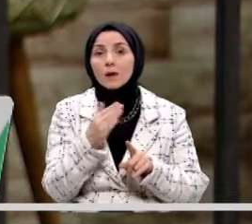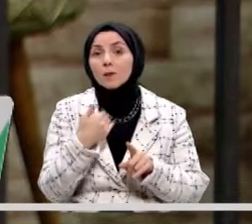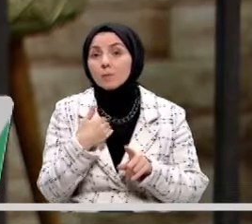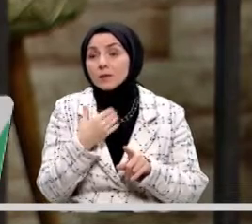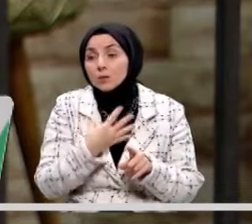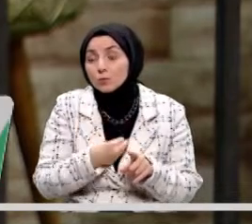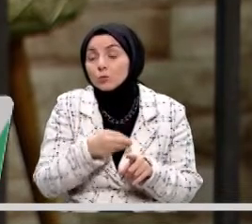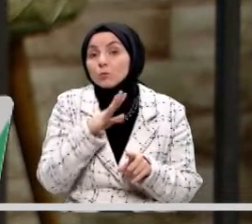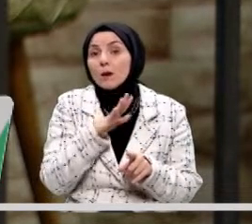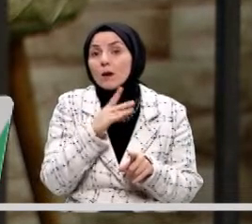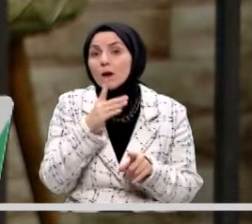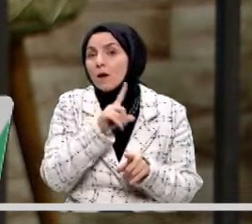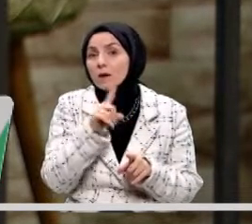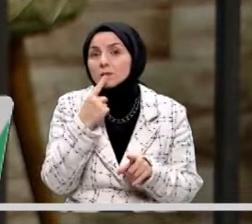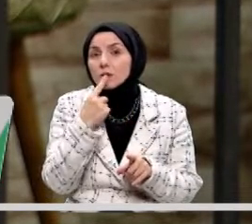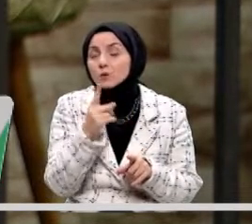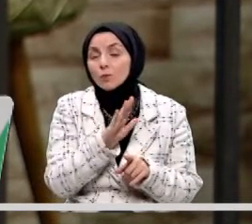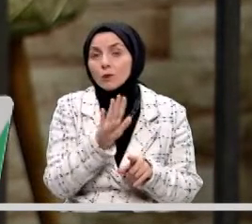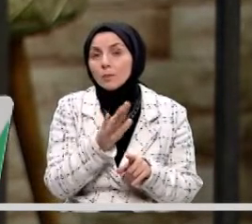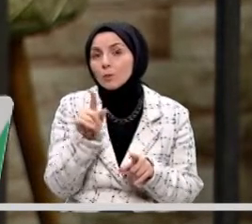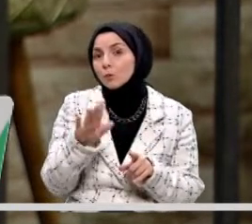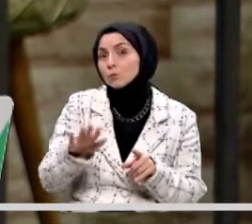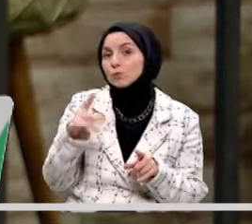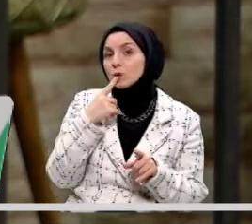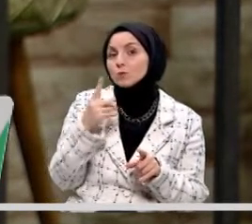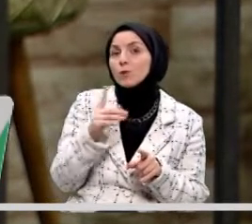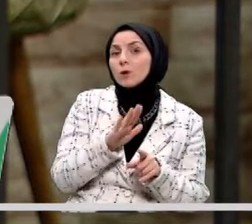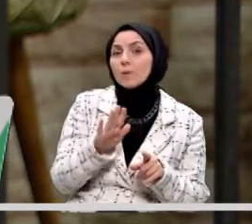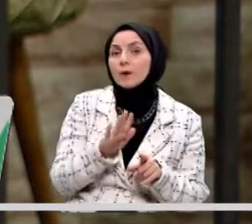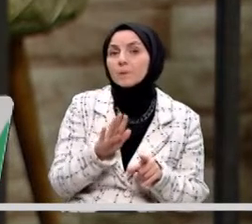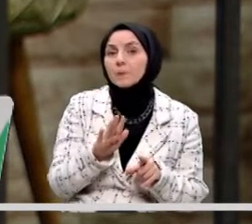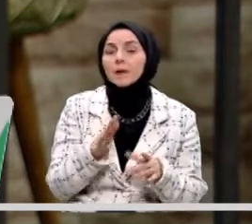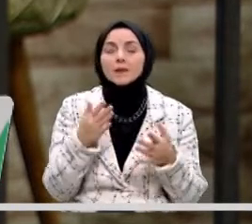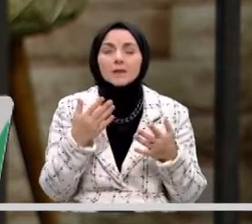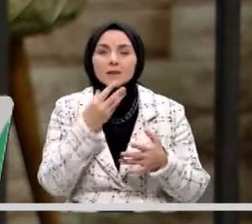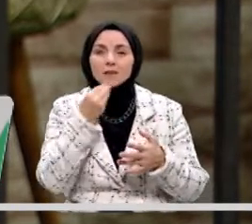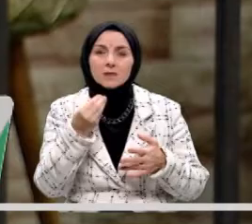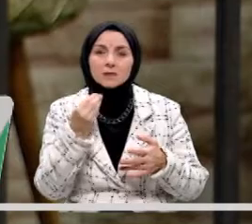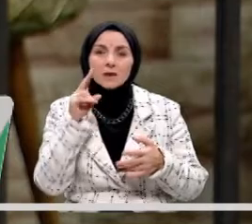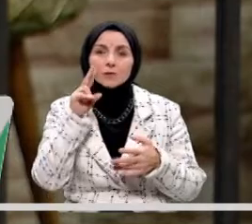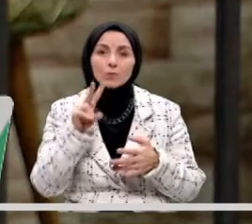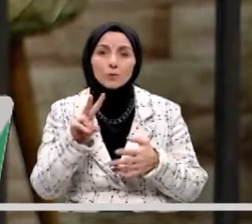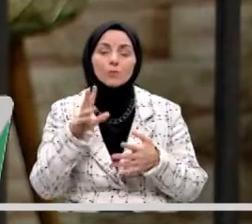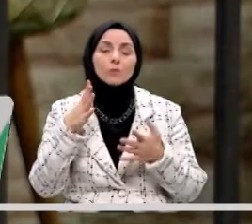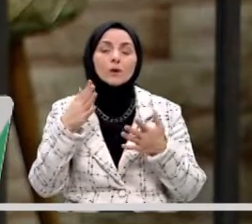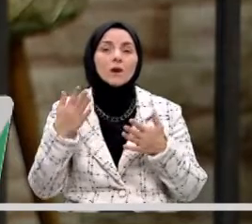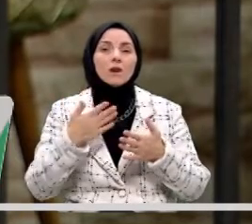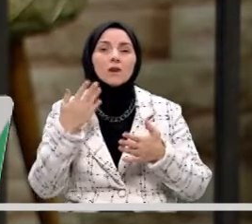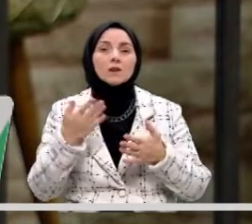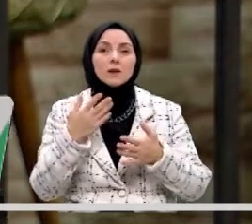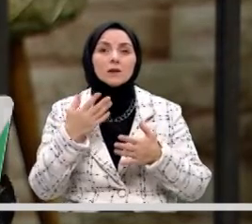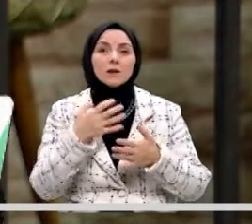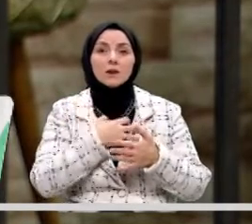öyle öyle gençlerde görüyorum ki hala yaşadığı problemleri aileye söyleyemediği Çünkü onlar üzülür